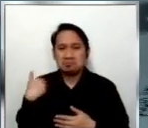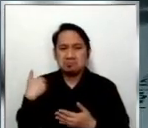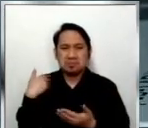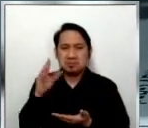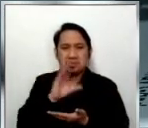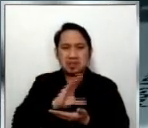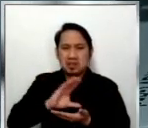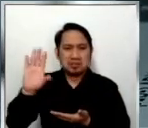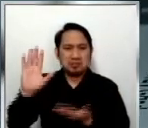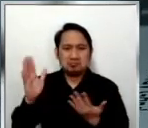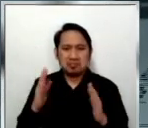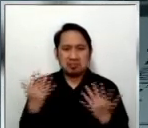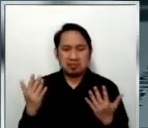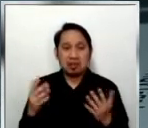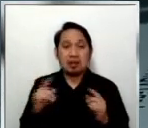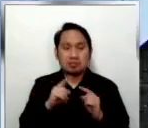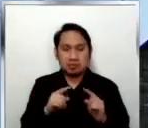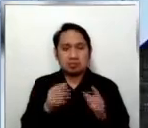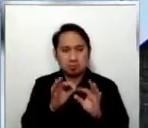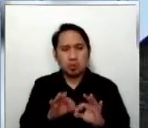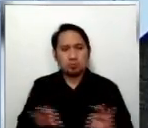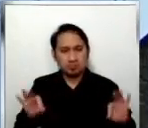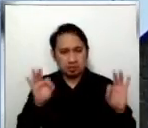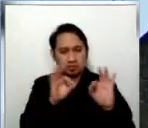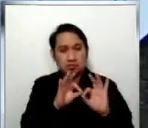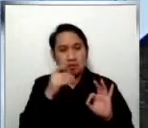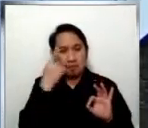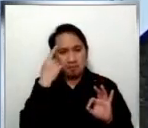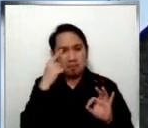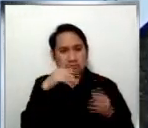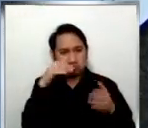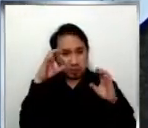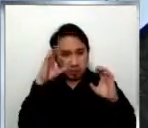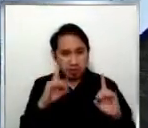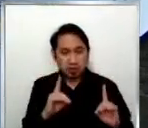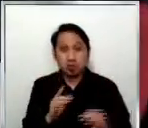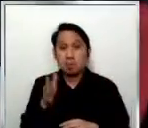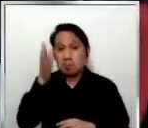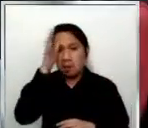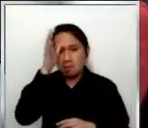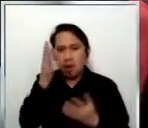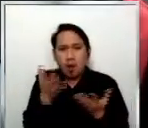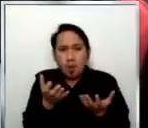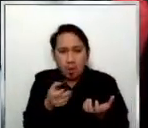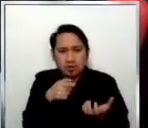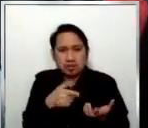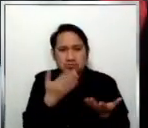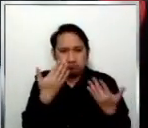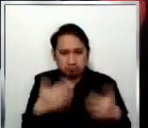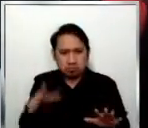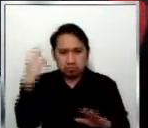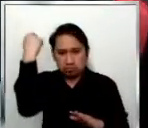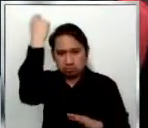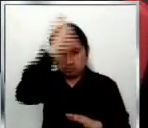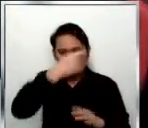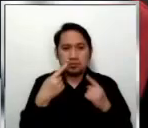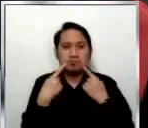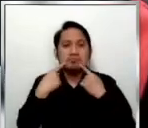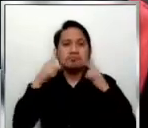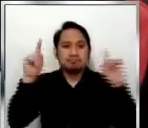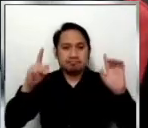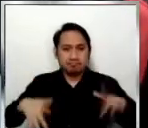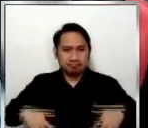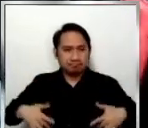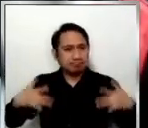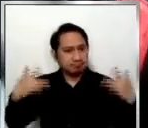lang ang pagpapahalaga niya sa pag-aaral. Gusto namin ng papa niya makapagtapos siya, ma-achieve niya yung mga gusto niya sa buhay, makuha niya yung